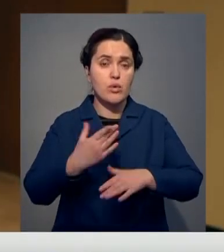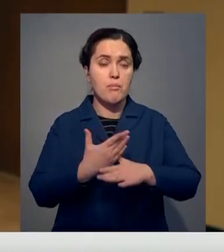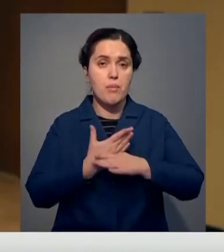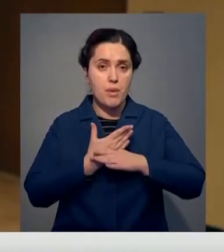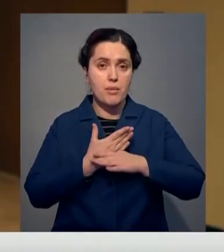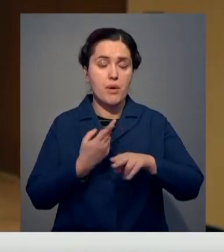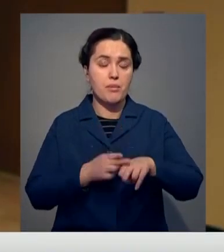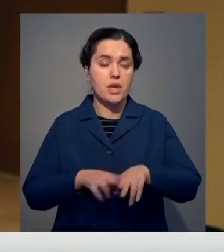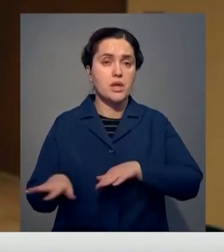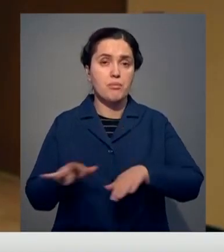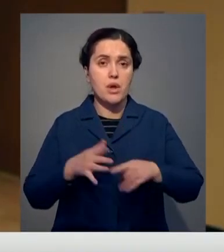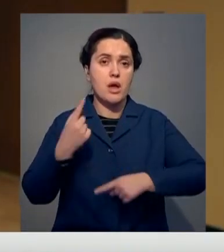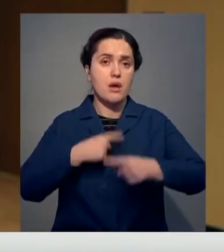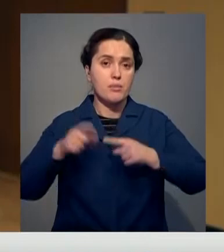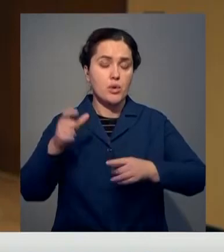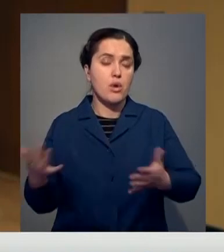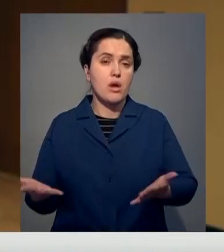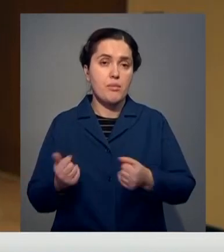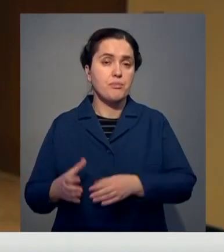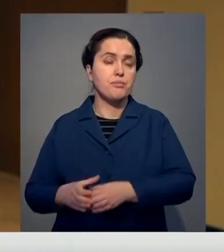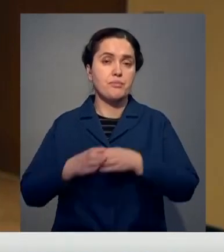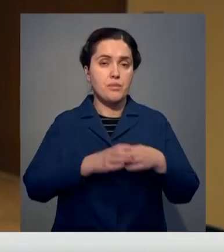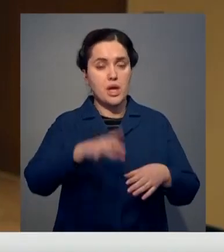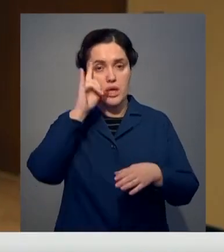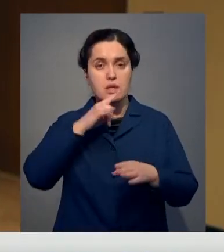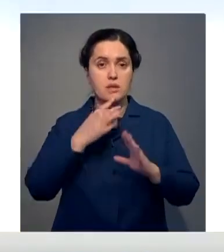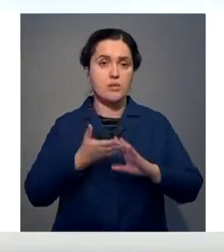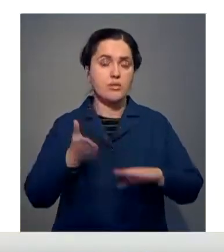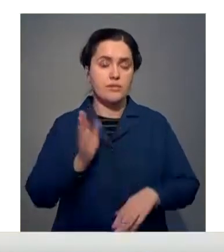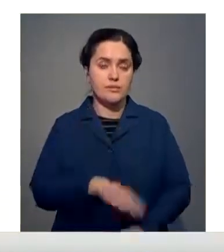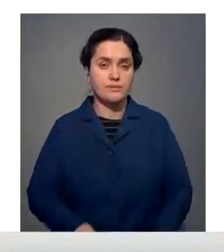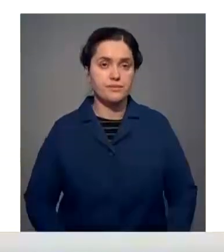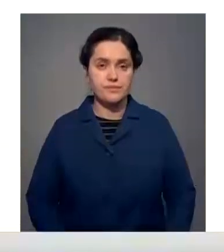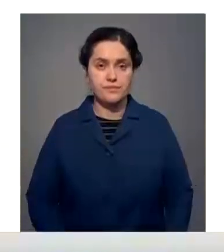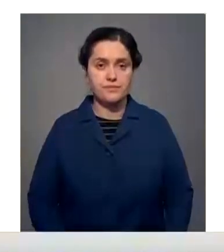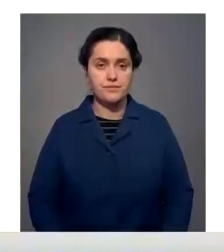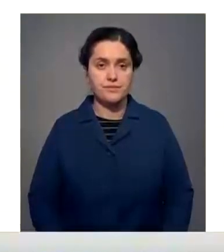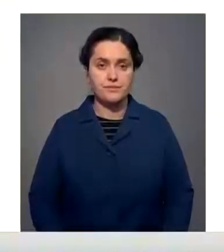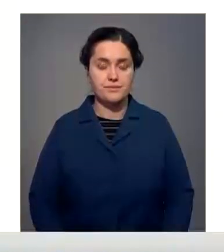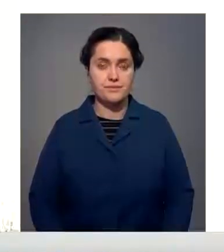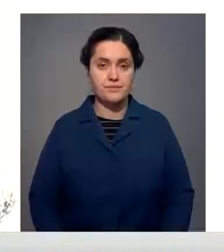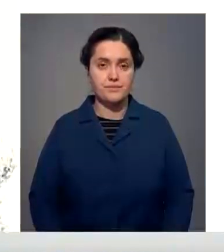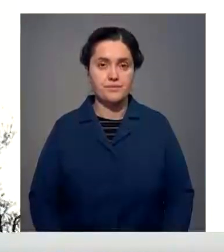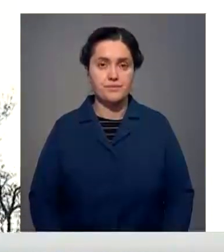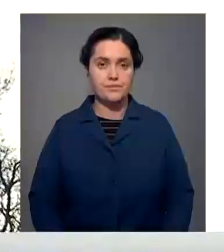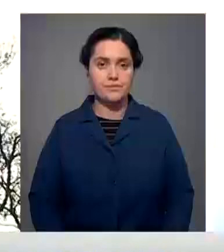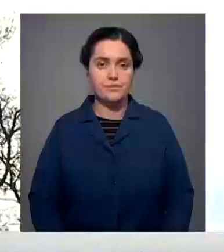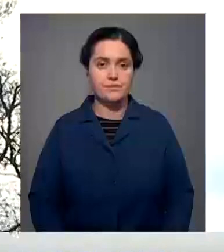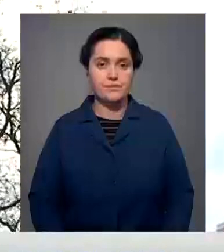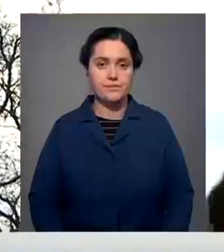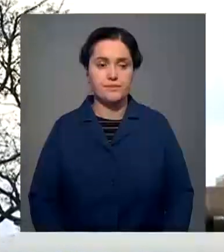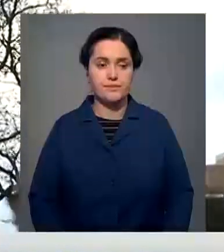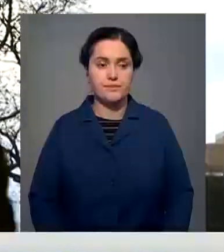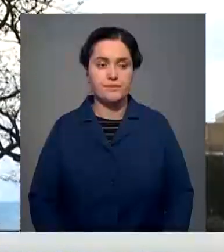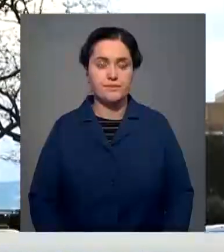в этом процессе, они сегодня активные сторонники продолжения этого процесса. Майра Абдрахманова, Ренат Садыров, Хабар